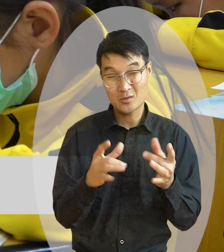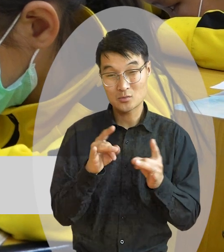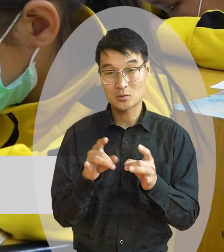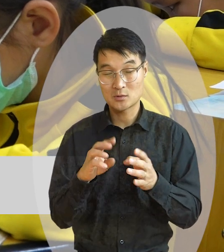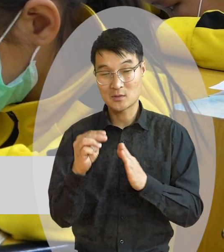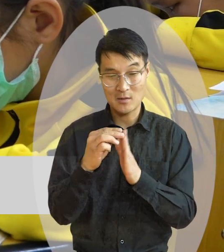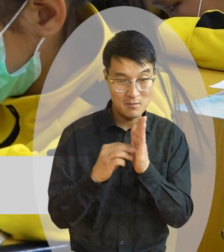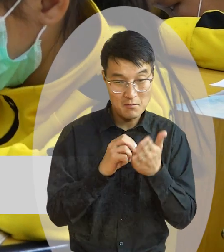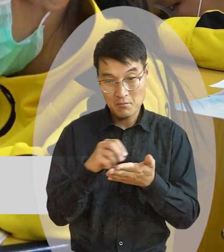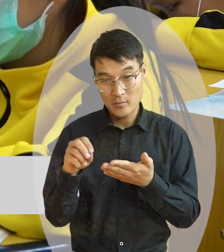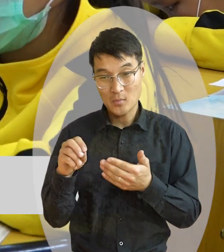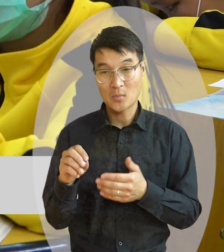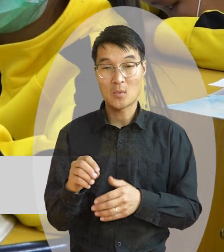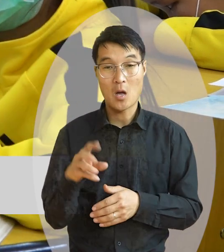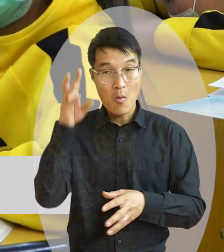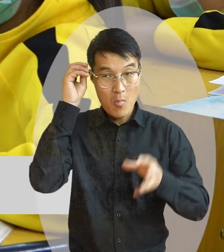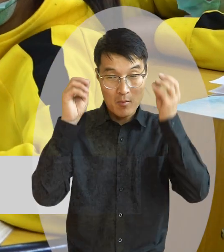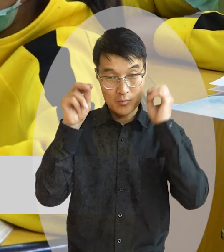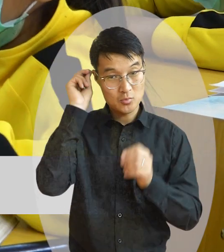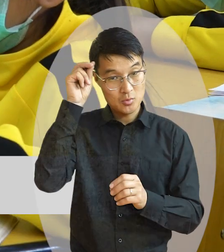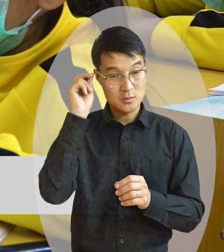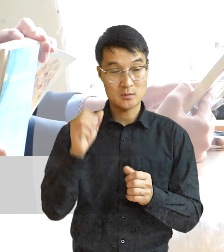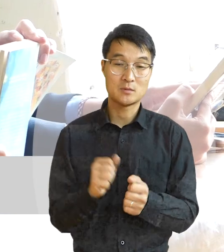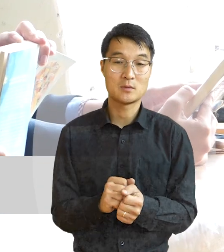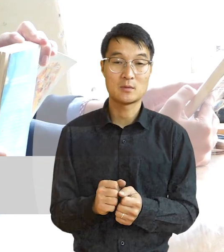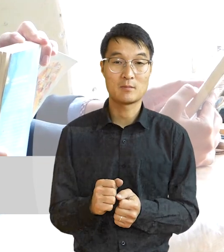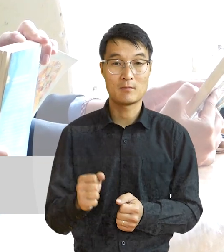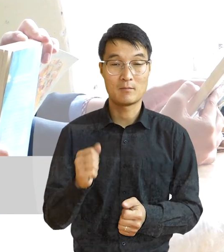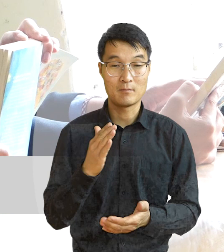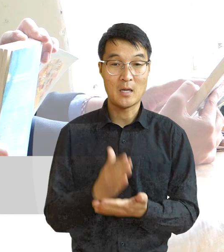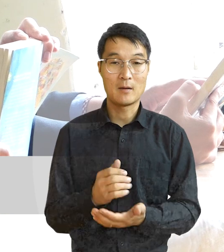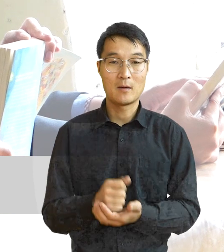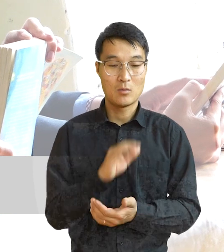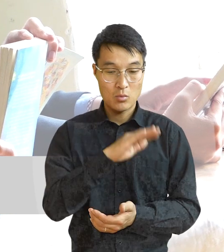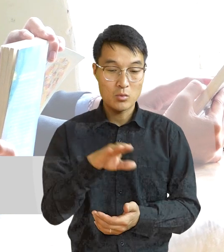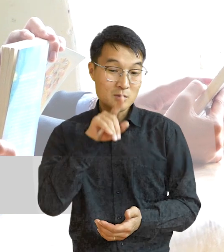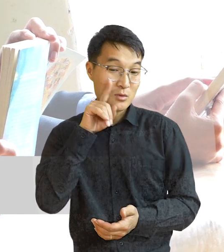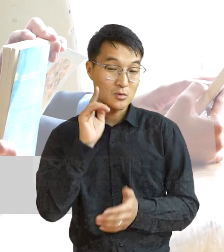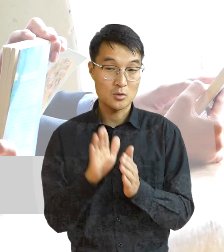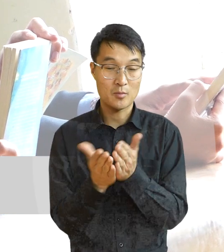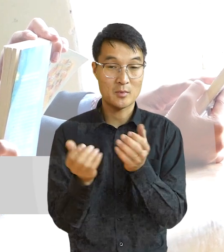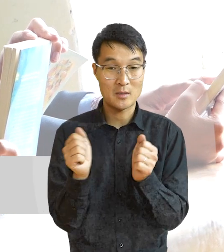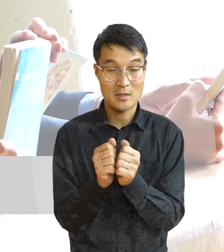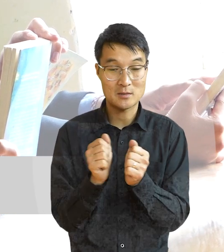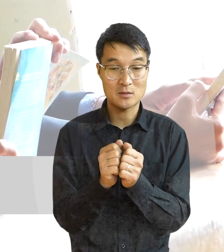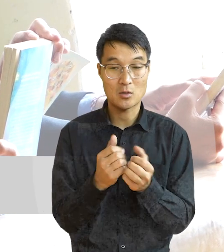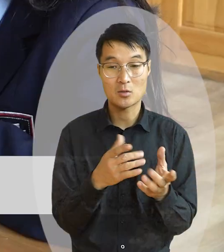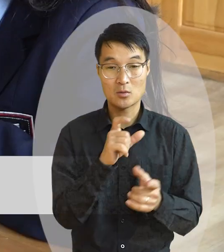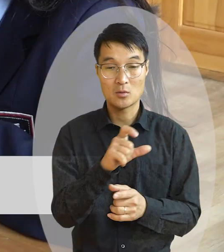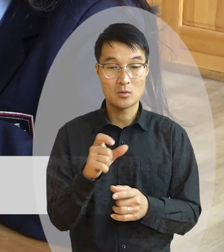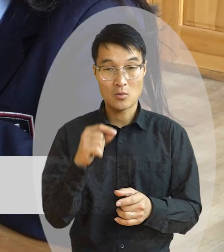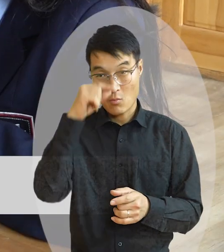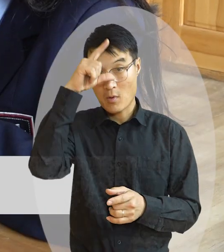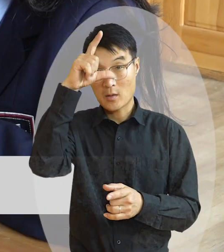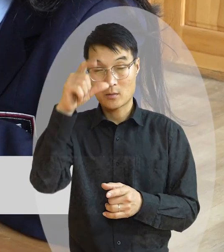1-р сургуулийн 4-р анги тэргүүн барьцлаа. За, харин 8-р сургуулийн 11-р ангийн хамт олон 2-р баринд шалгарсан байна. Техник